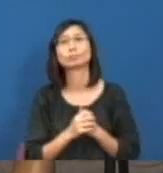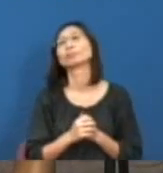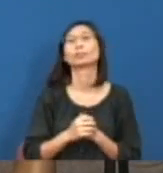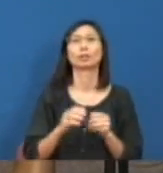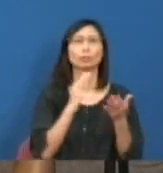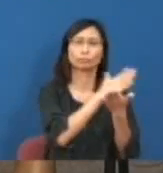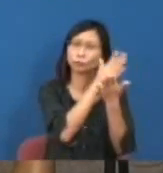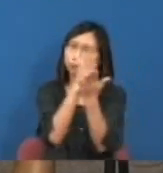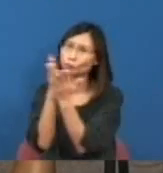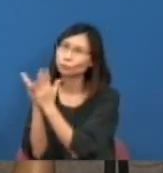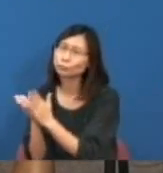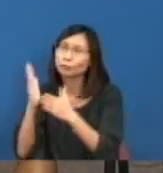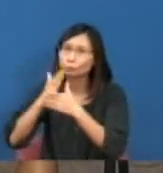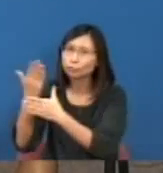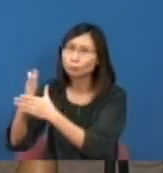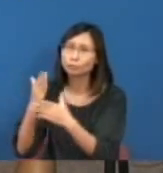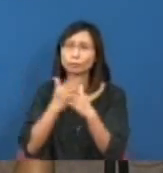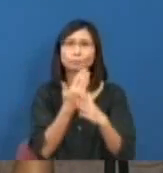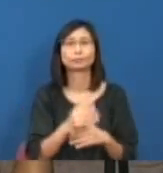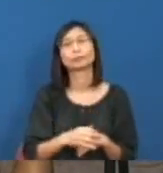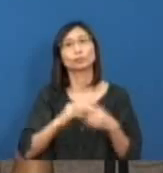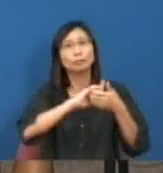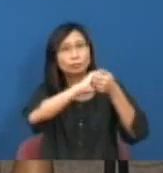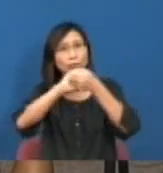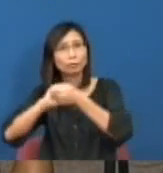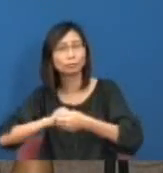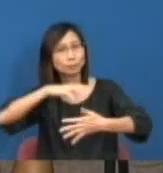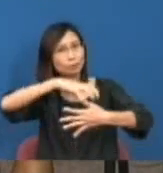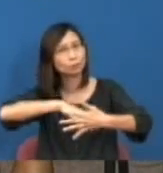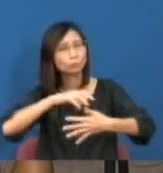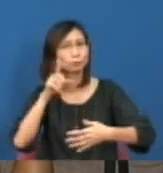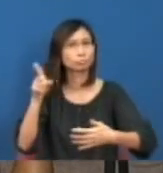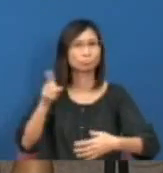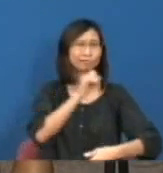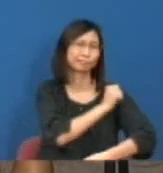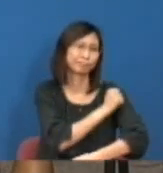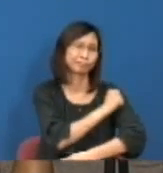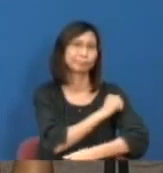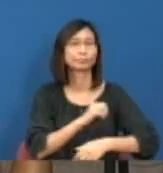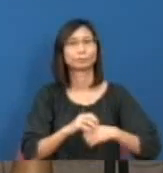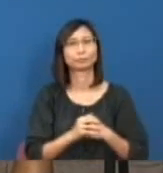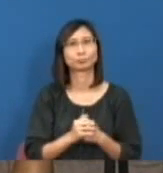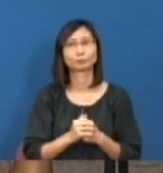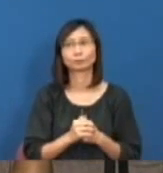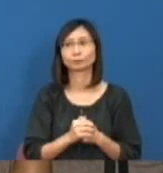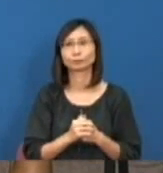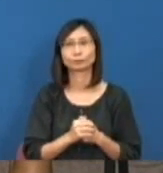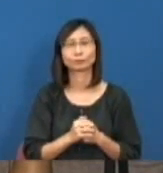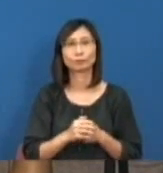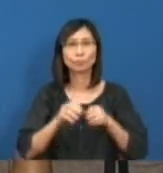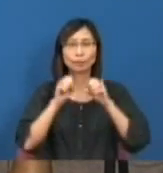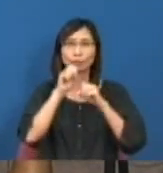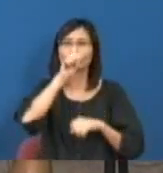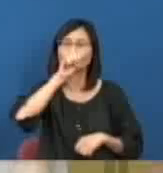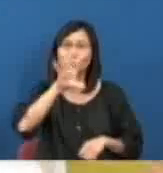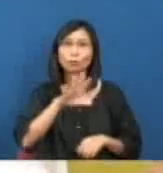種嘅原因同埋即係合力底下咧，佢好難去即係心平氣和咁